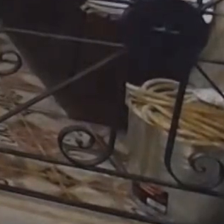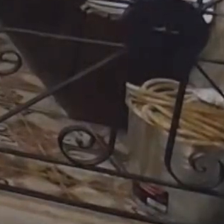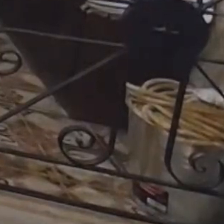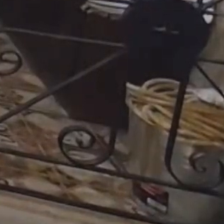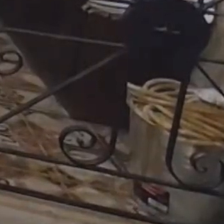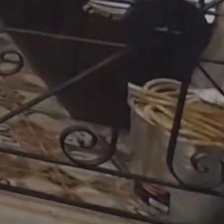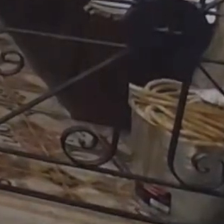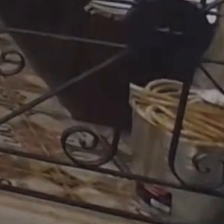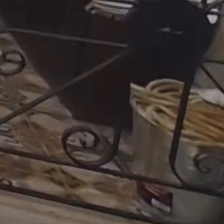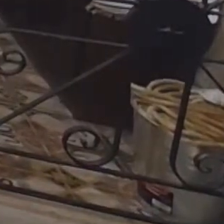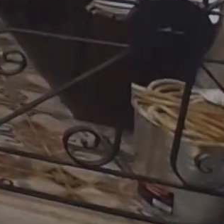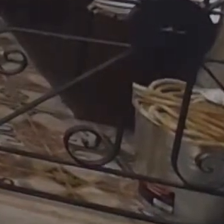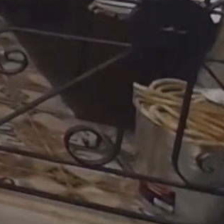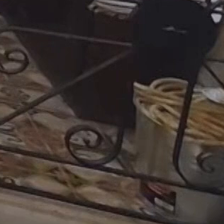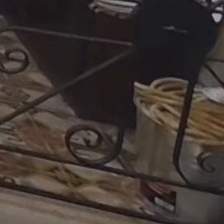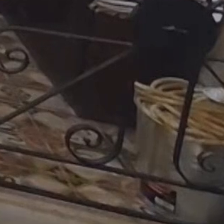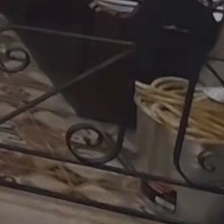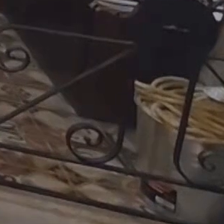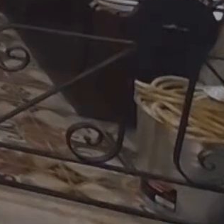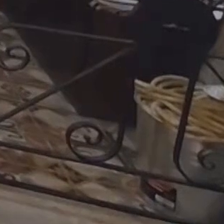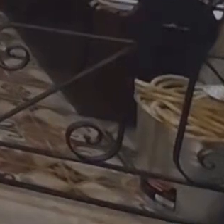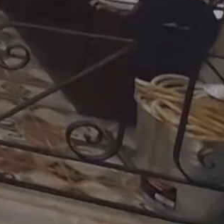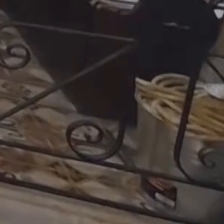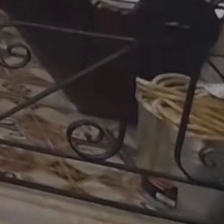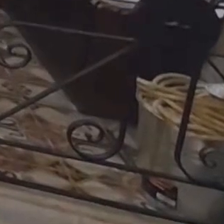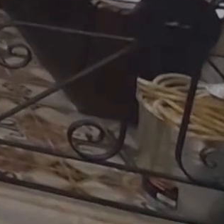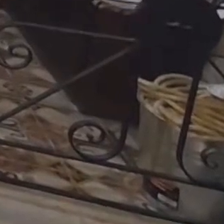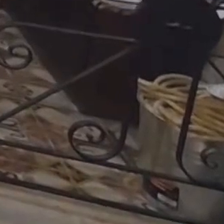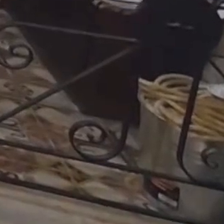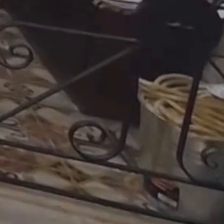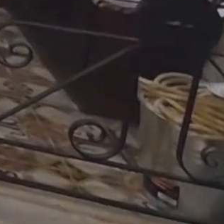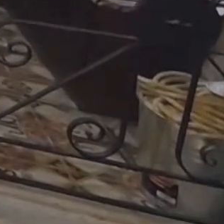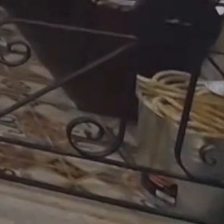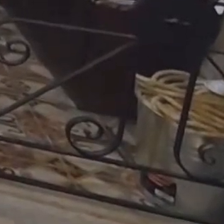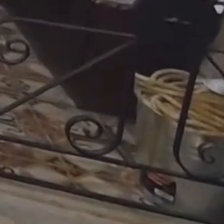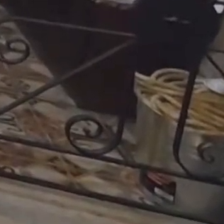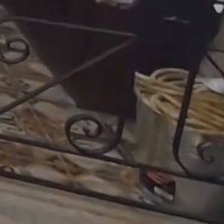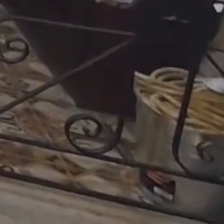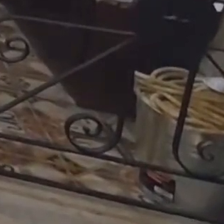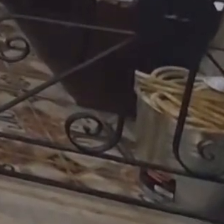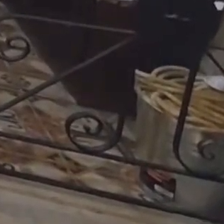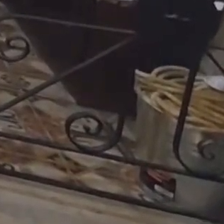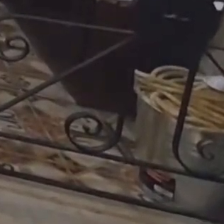예수님과 여인이 만났던 그 우물. 자, 감아 올리죠.